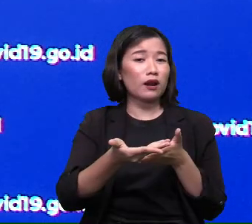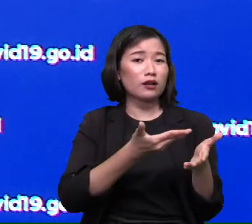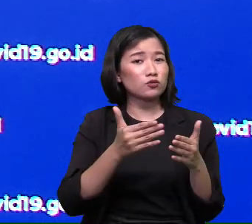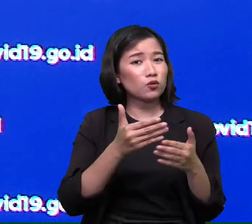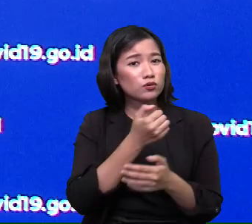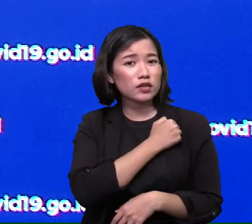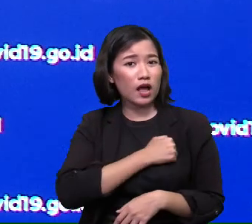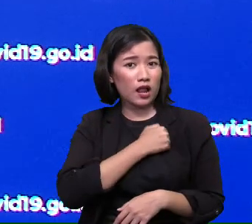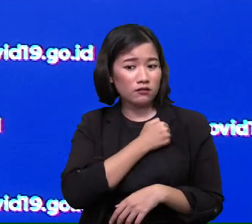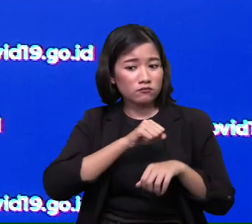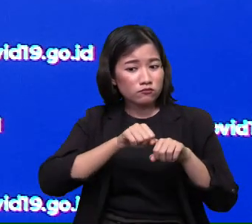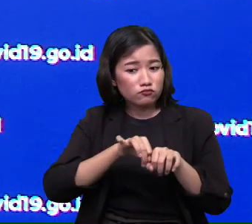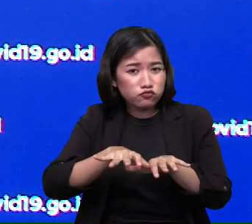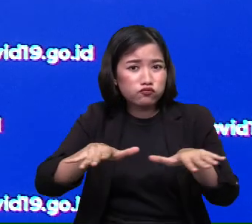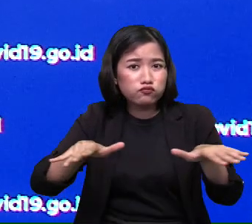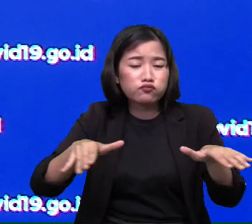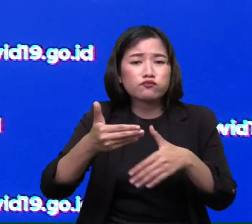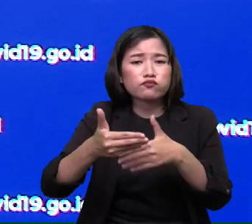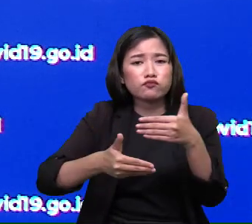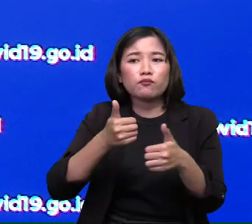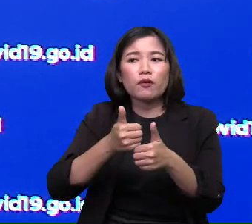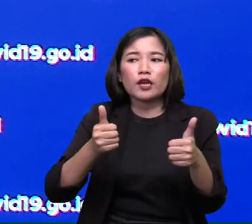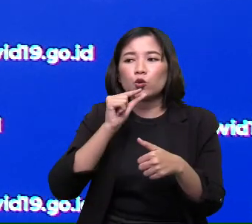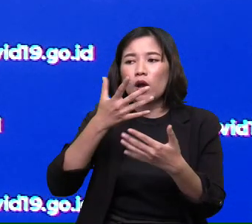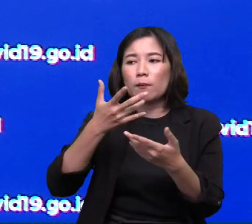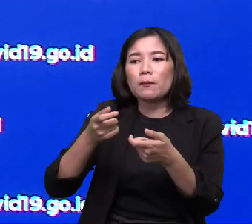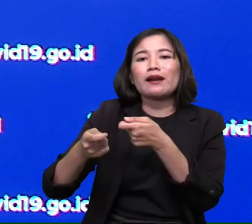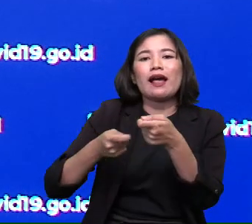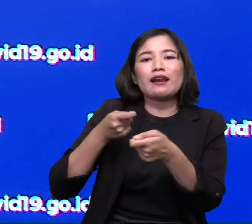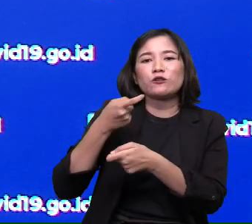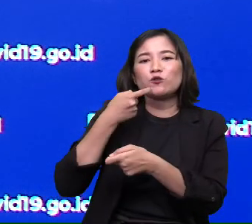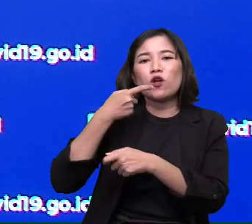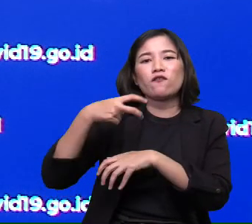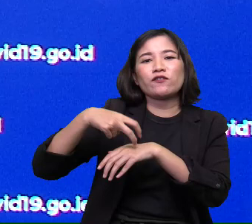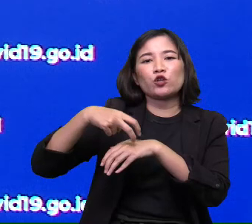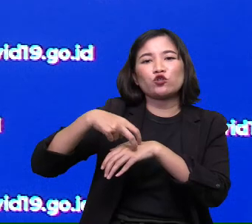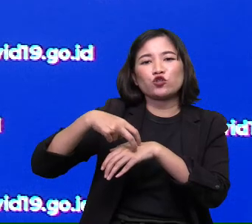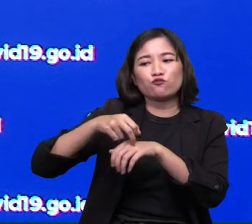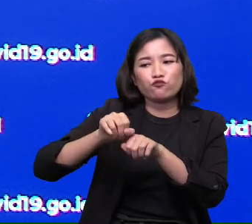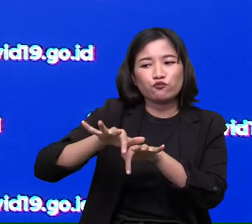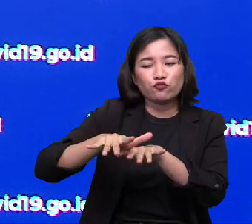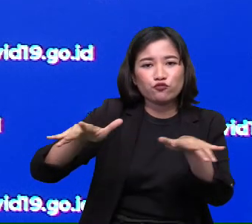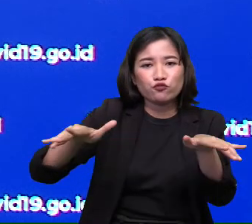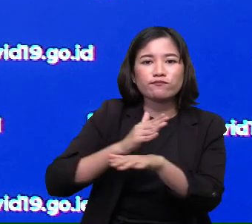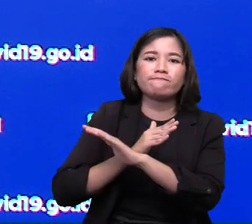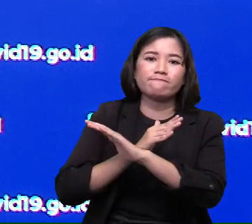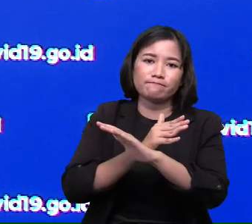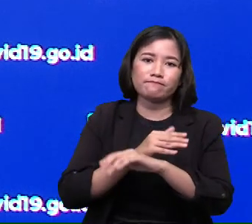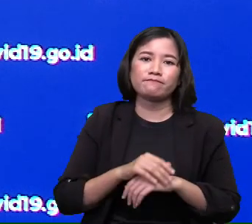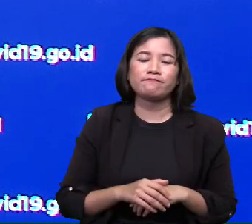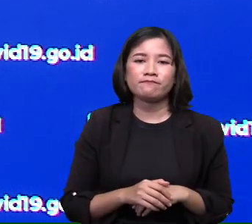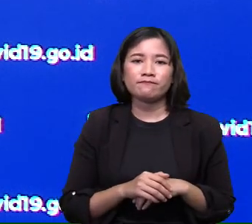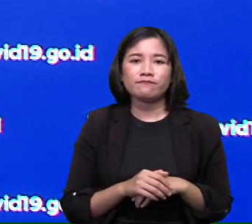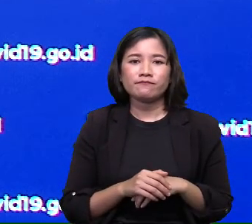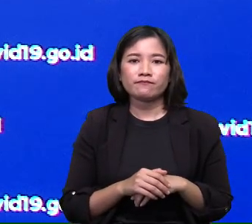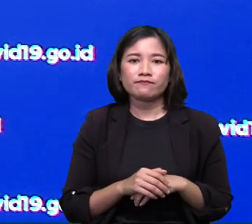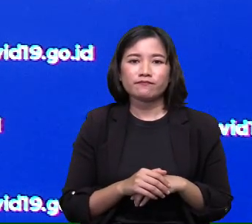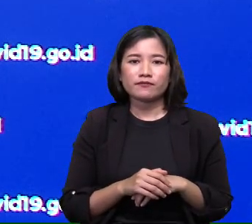terdistribusikan juga dengan baik sembari melakukan pengendalian penularan virus di masyarakat Hai terima kasih